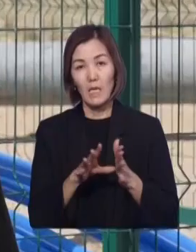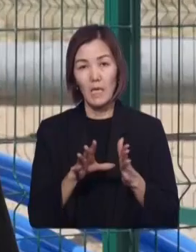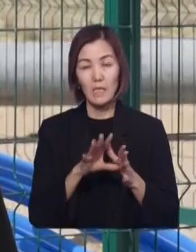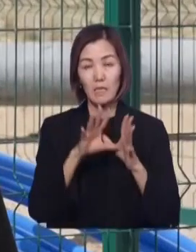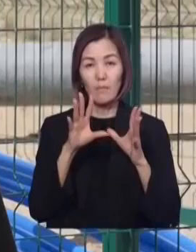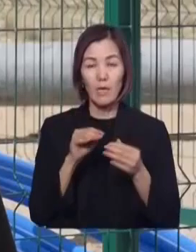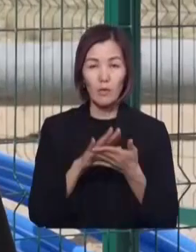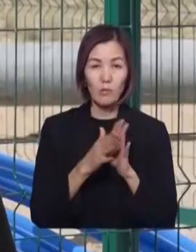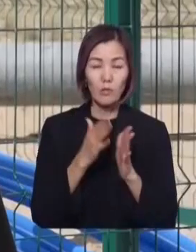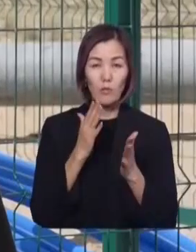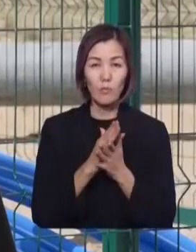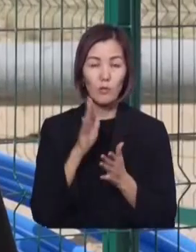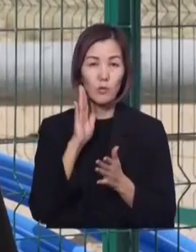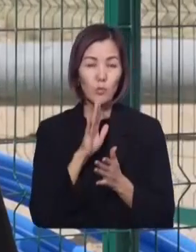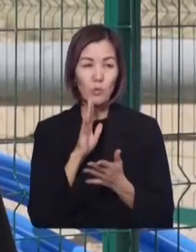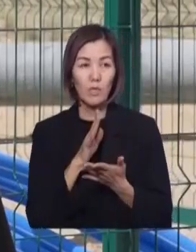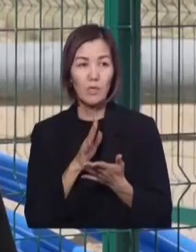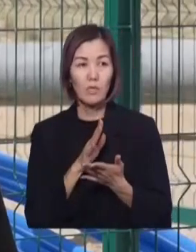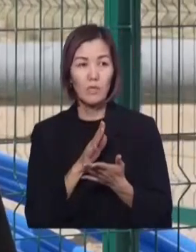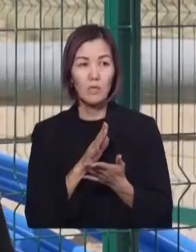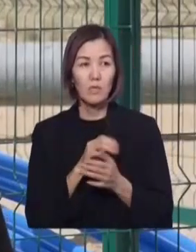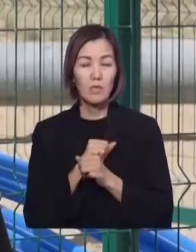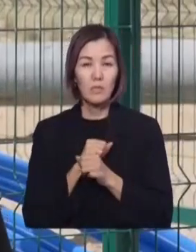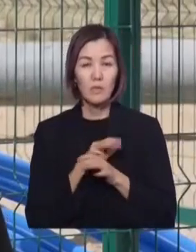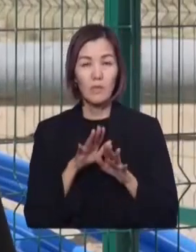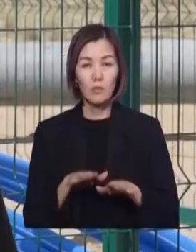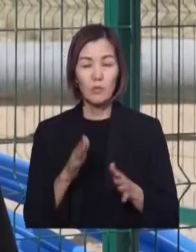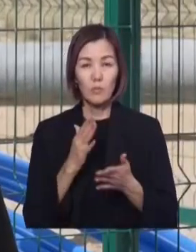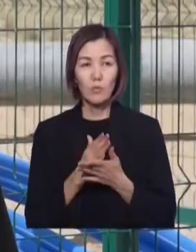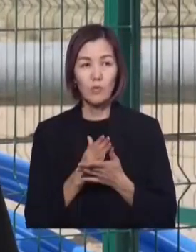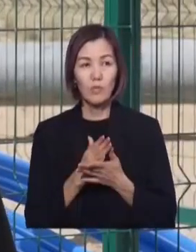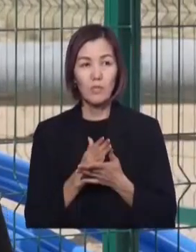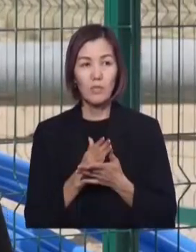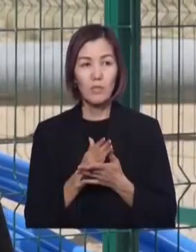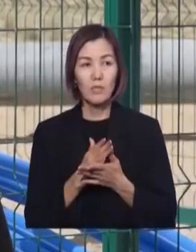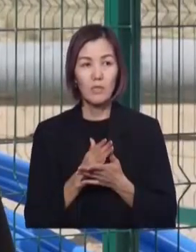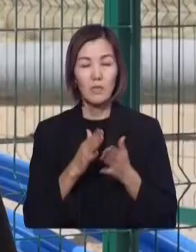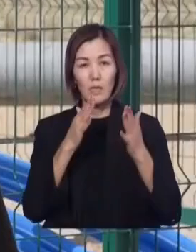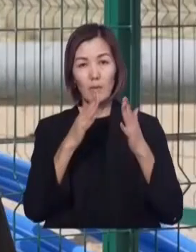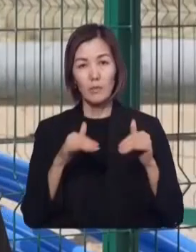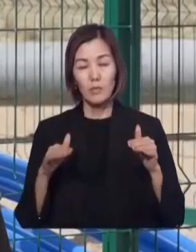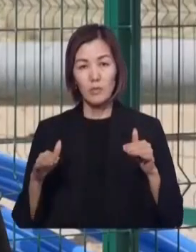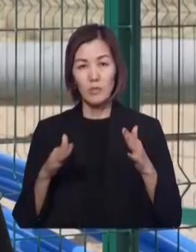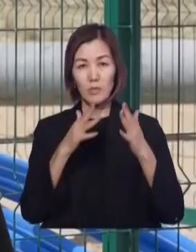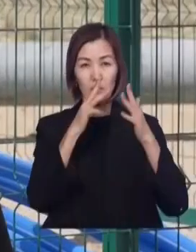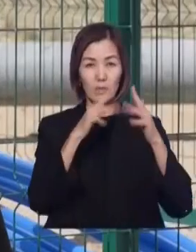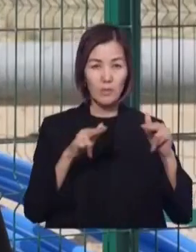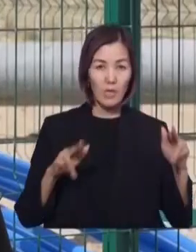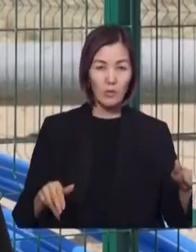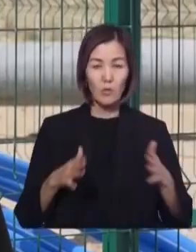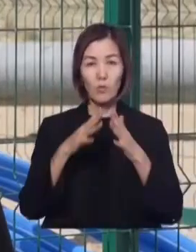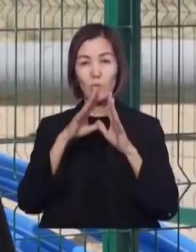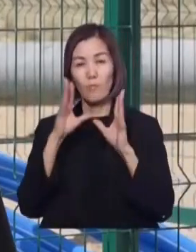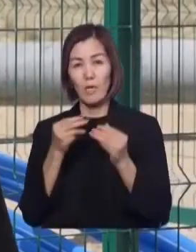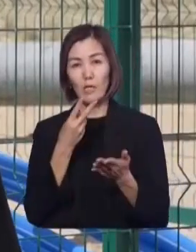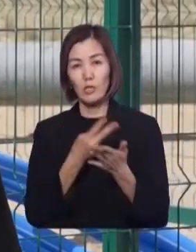болады, су жүйелері болады, бәрі демалыс орындары болады. Керекті шатер пляждарында керекті заттарды сол